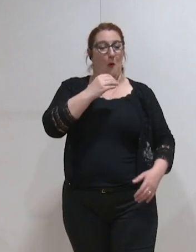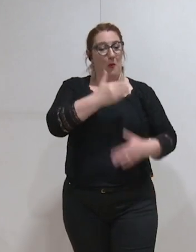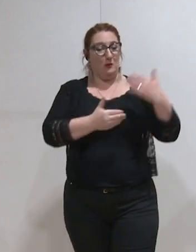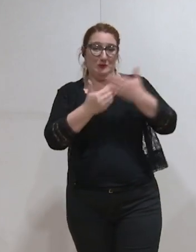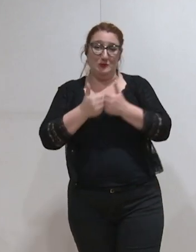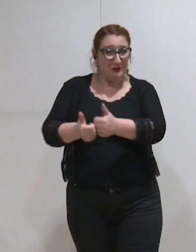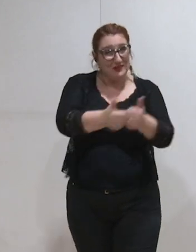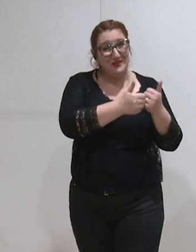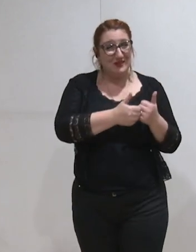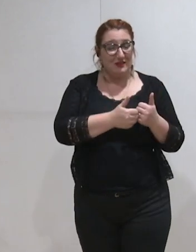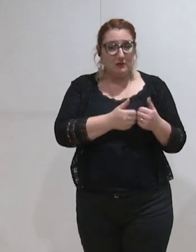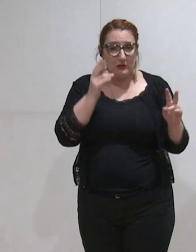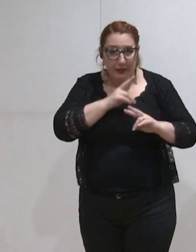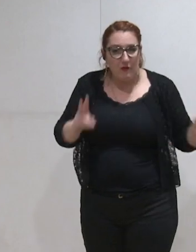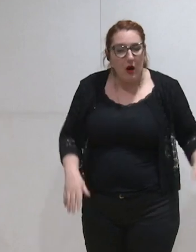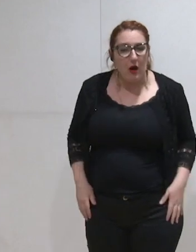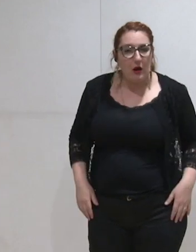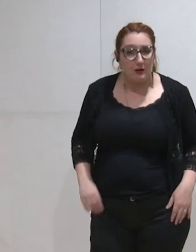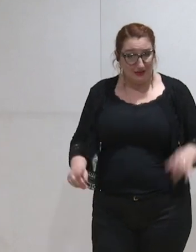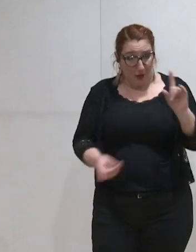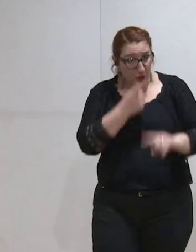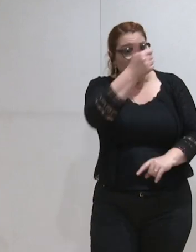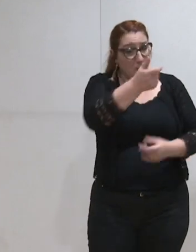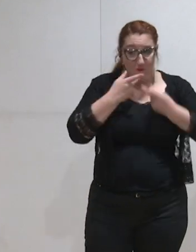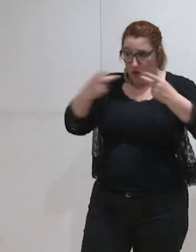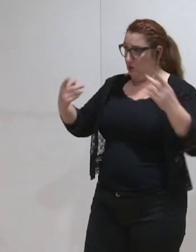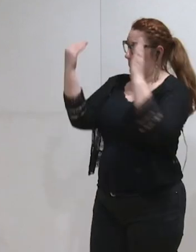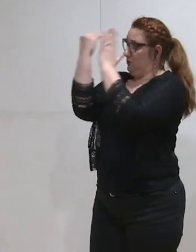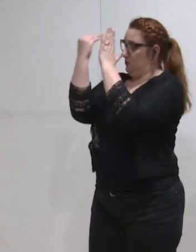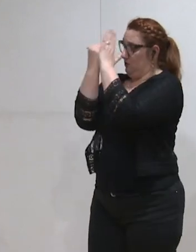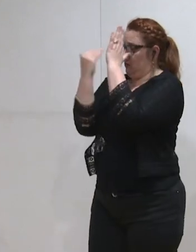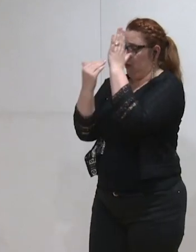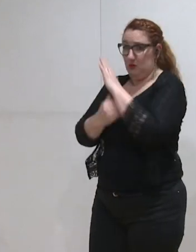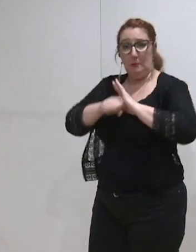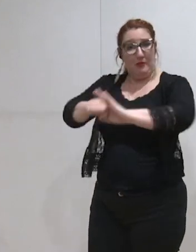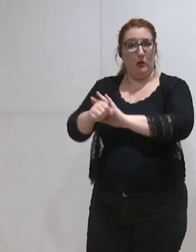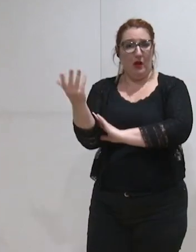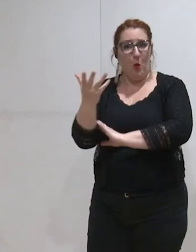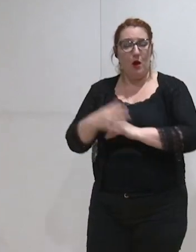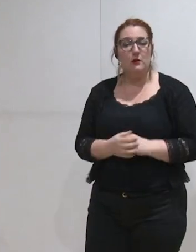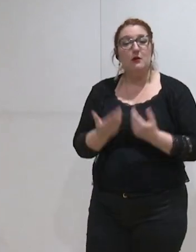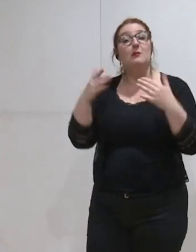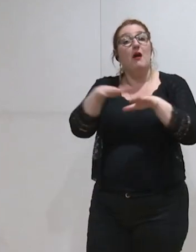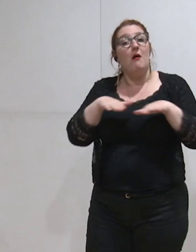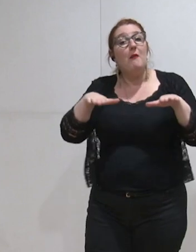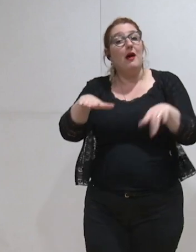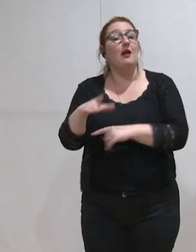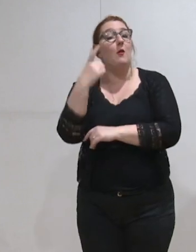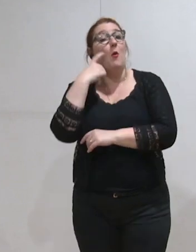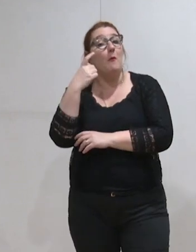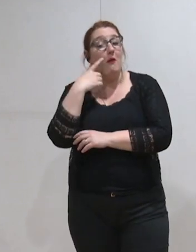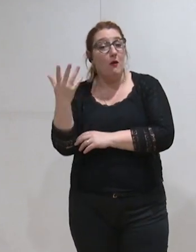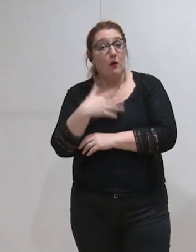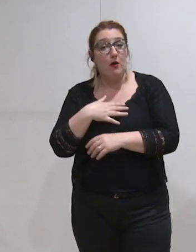devez nous dire ce que quelles sont les priorités sur lesquelles vous vous êtes fixé mais parallèlement qu'est-ce que nous constatons c'est que les